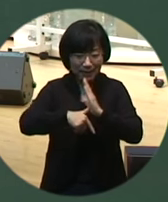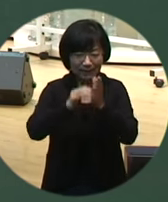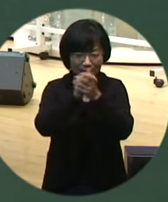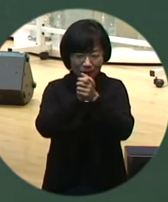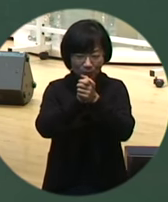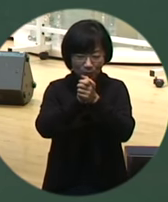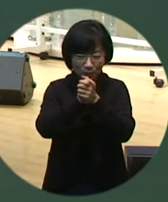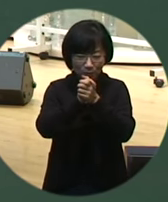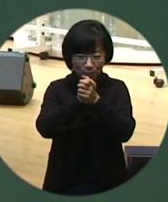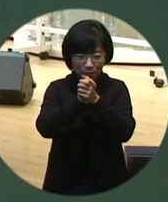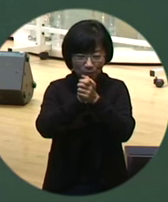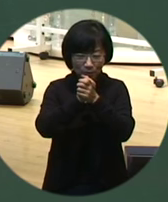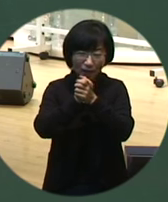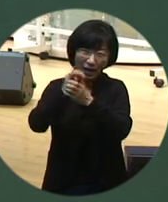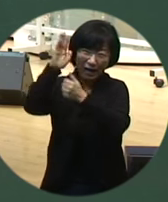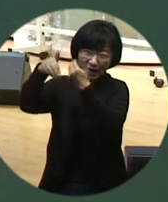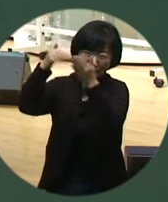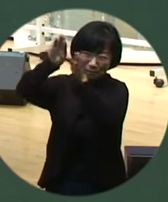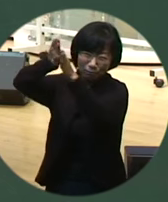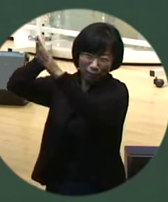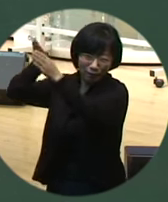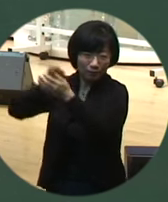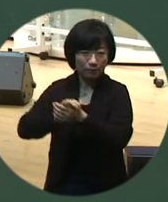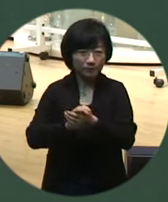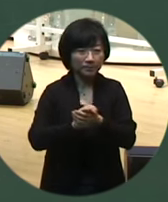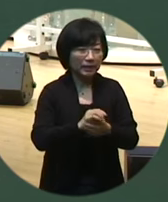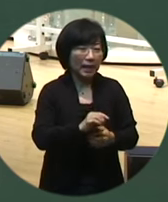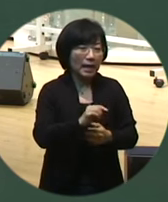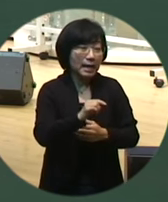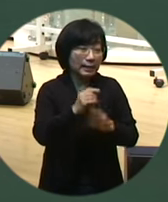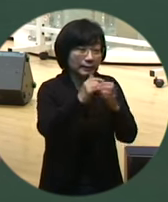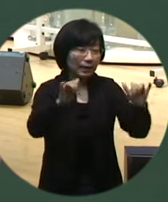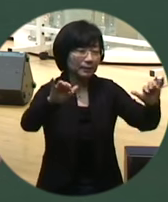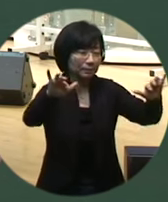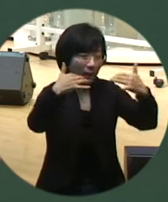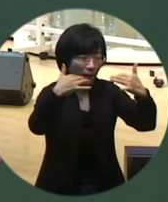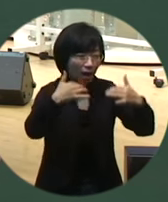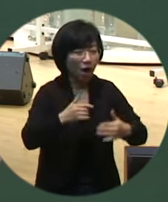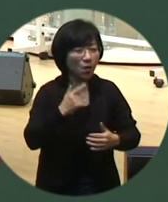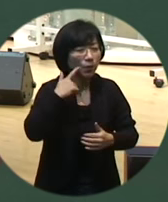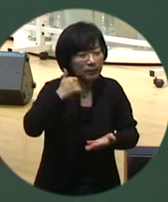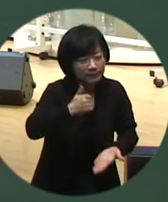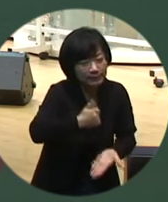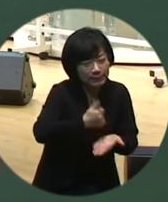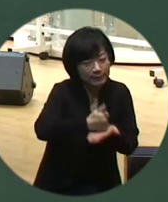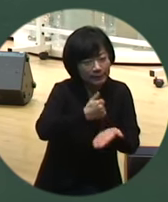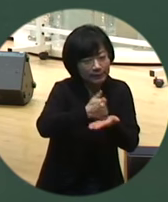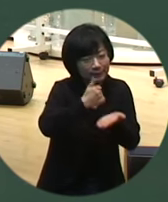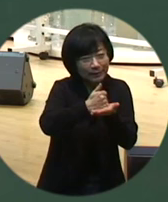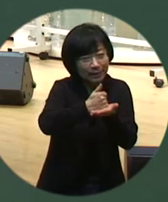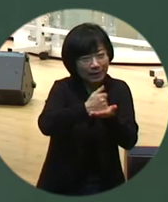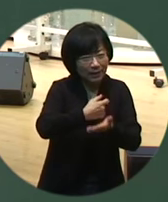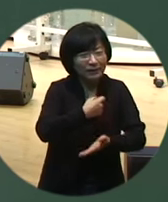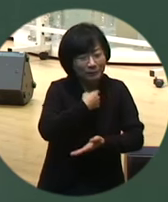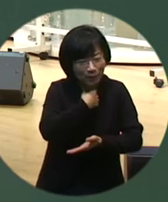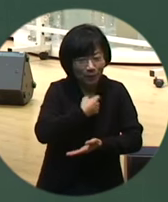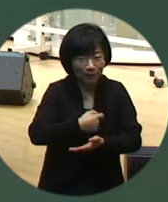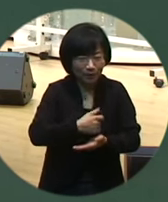from the perspective of other people. 사람이 볼 때 목사 같다 그런 말 한번 듣고 싶어가지고. I wanted to hear from other people, "Wow, he's really like a